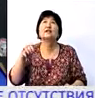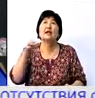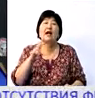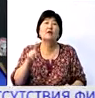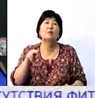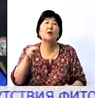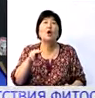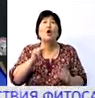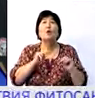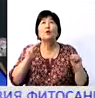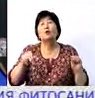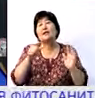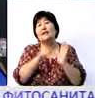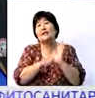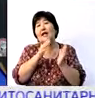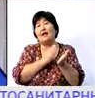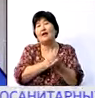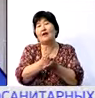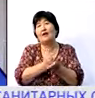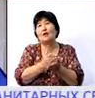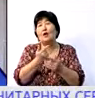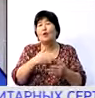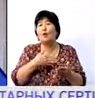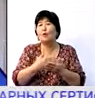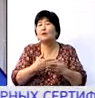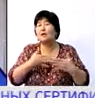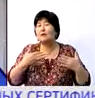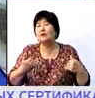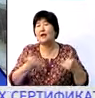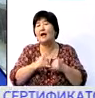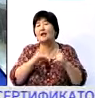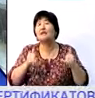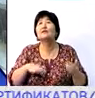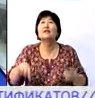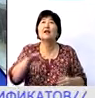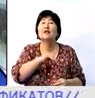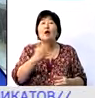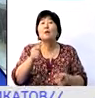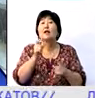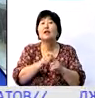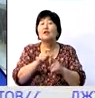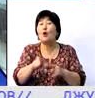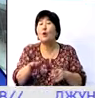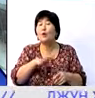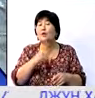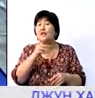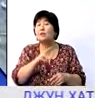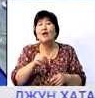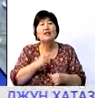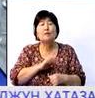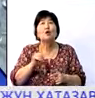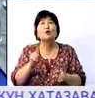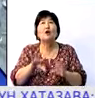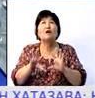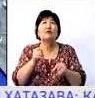Подольский. Педагог с 60-летним стажем, он внес неизмеримый вклад в развитие сферы. По его словам, он ни на минуту не пожалел, что